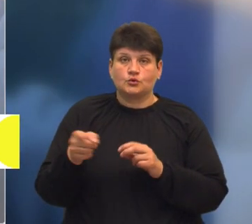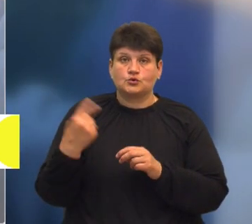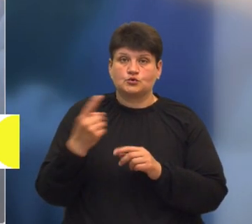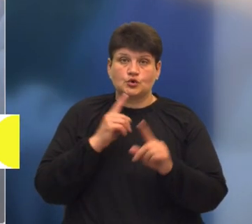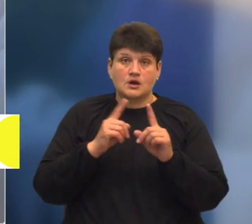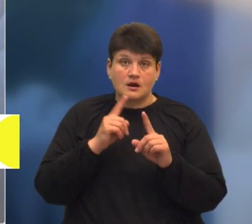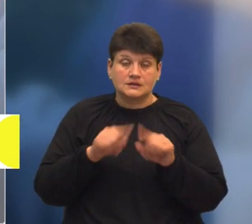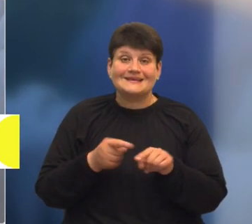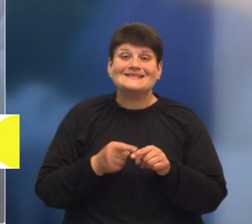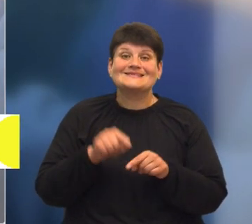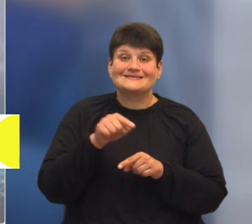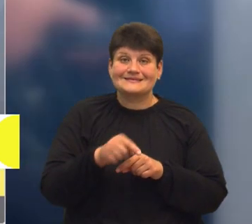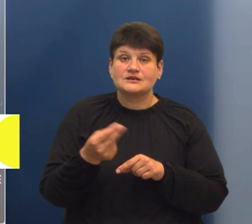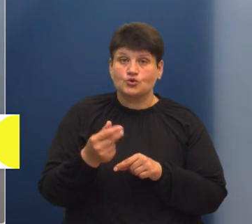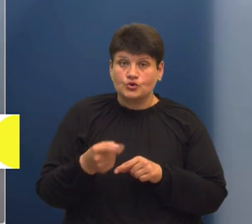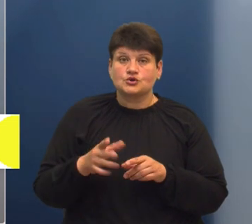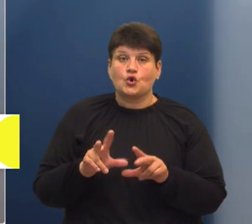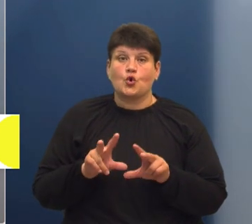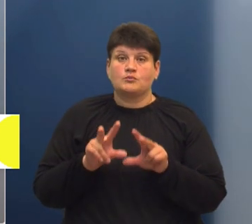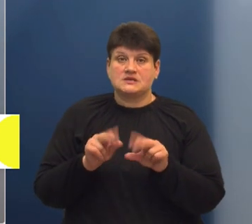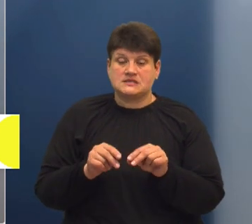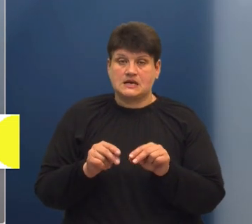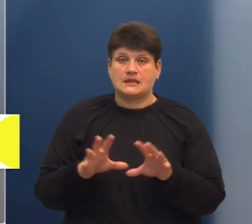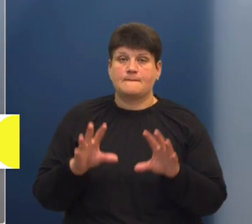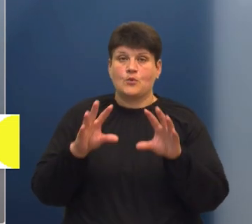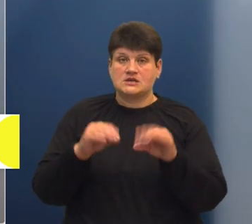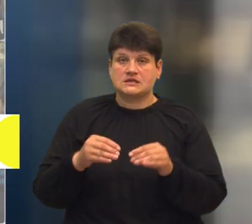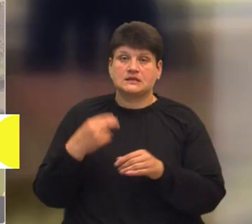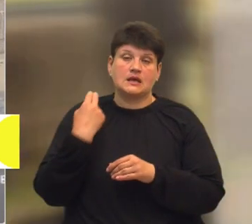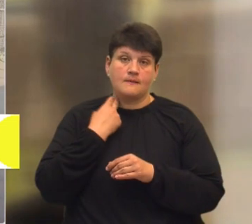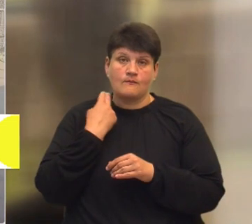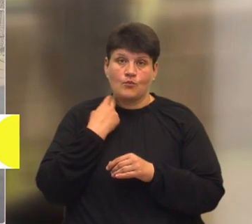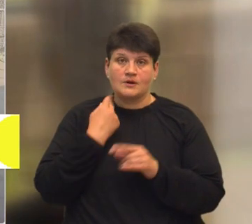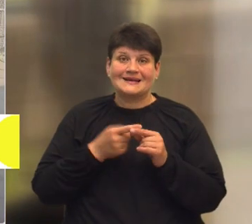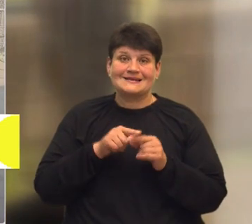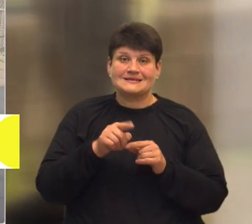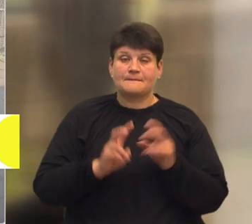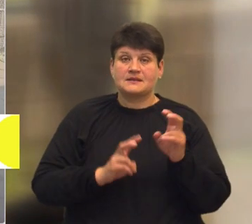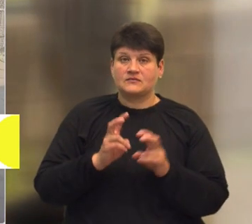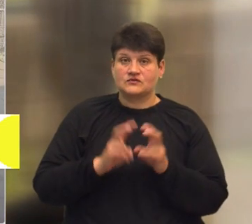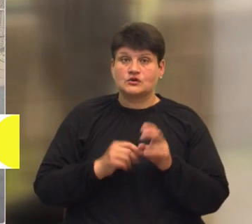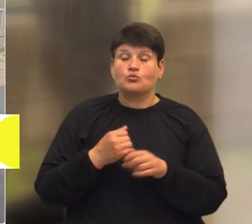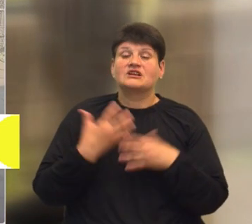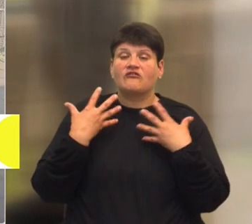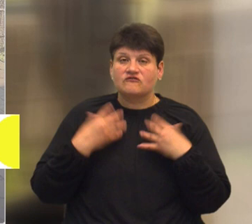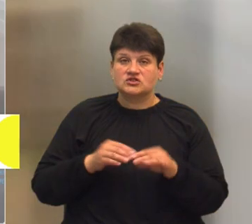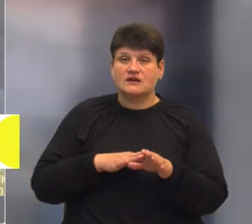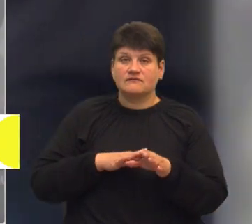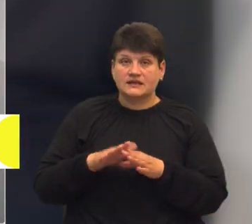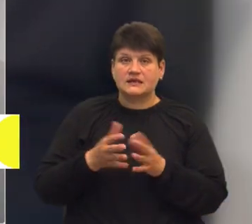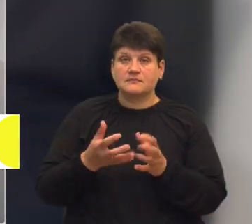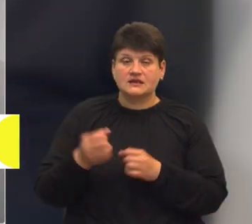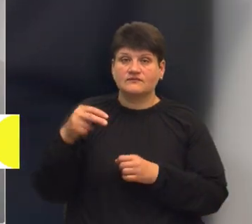Також за ці гроші затримані обіцяли погасити борг військової адміністрації перед цим підприємством за роботи, які вже виконані та прийняті в